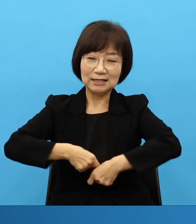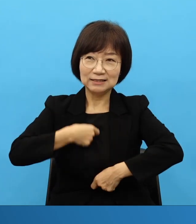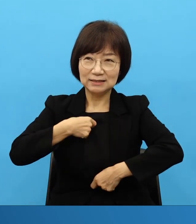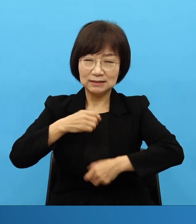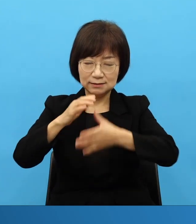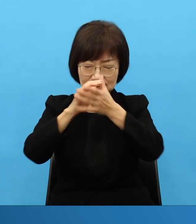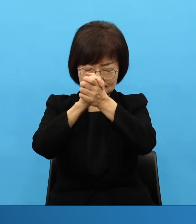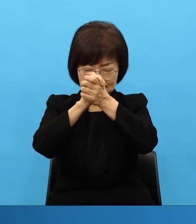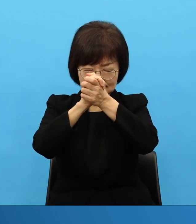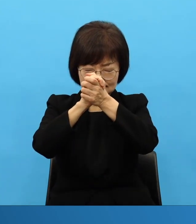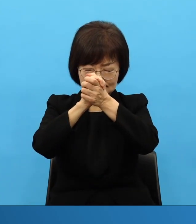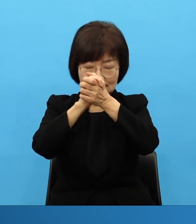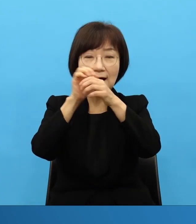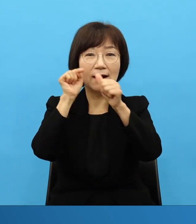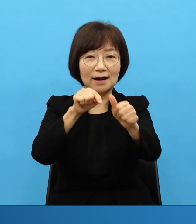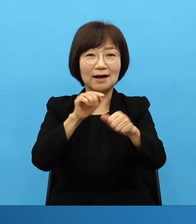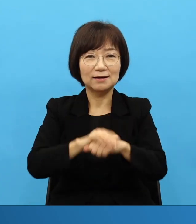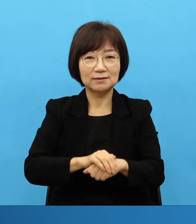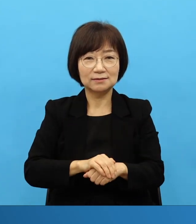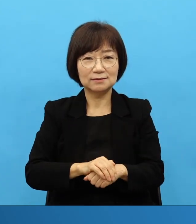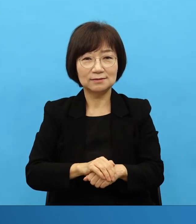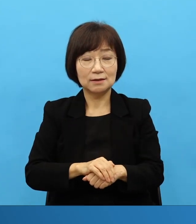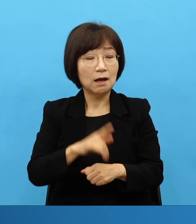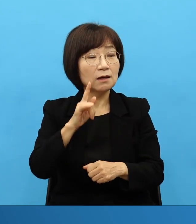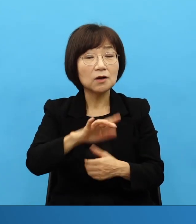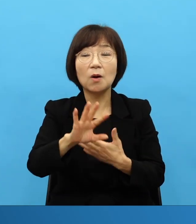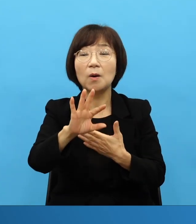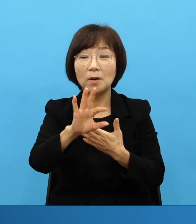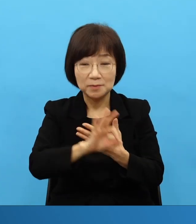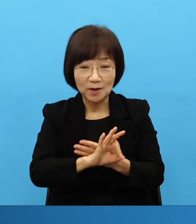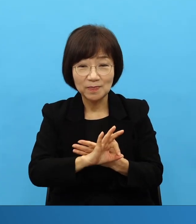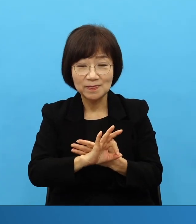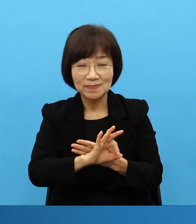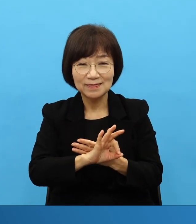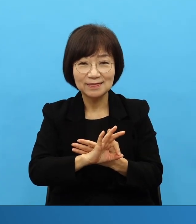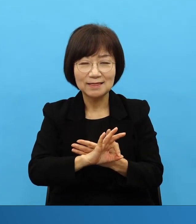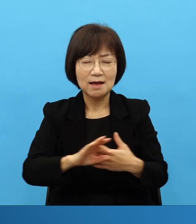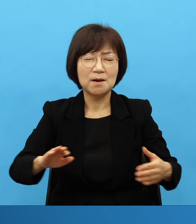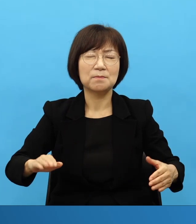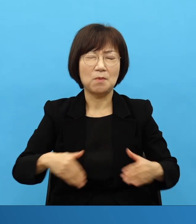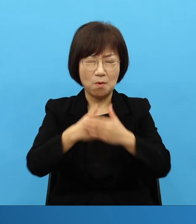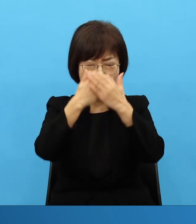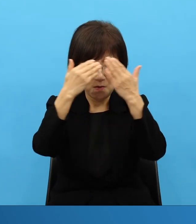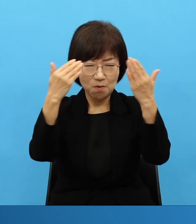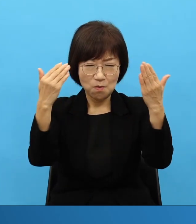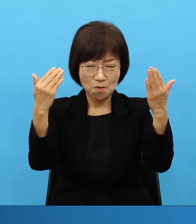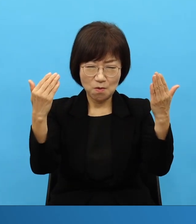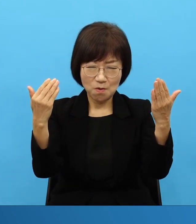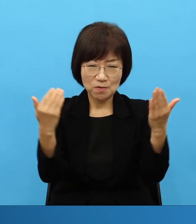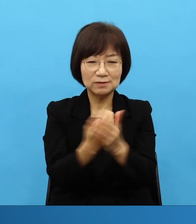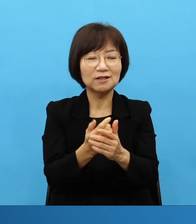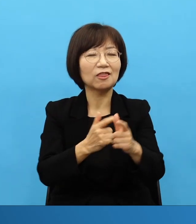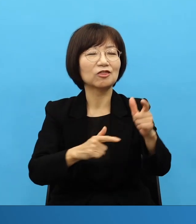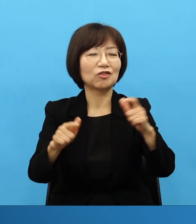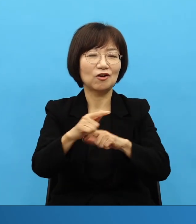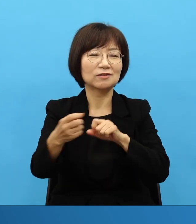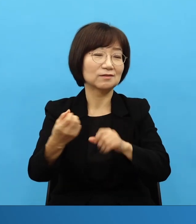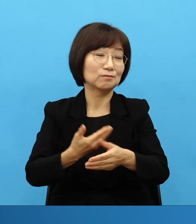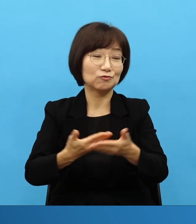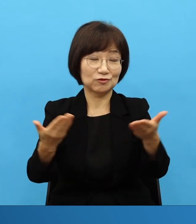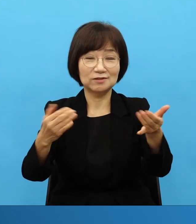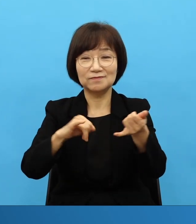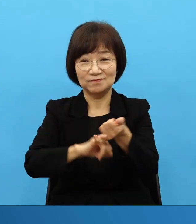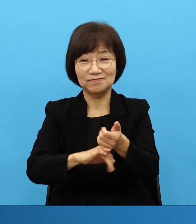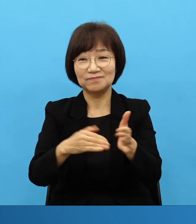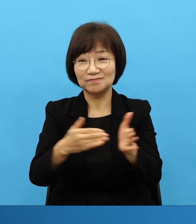first seek His kingdom and His 나머지 righteousness. 따르니까 그리하면 And if you do that, 모든 것을 다 해주세요. then 수밖에 everything will be given 없죠. unto you. 이 Of course, 순서를